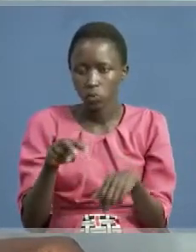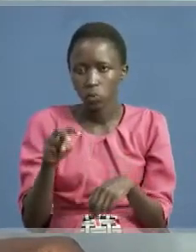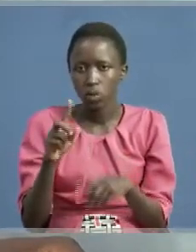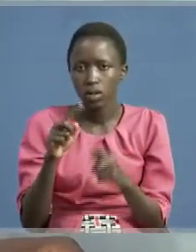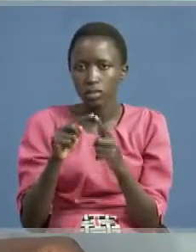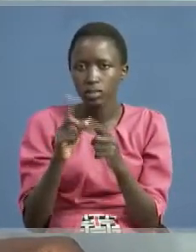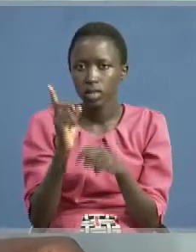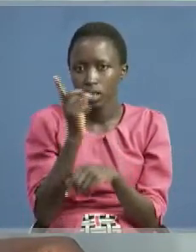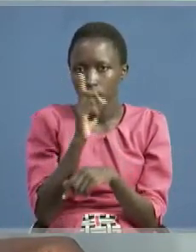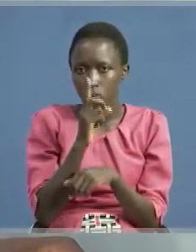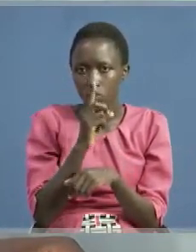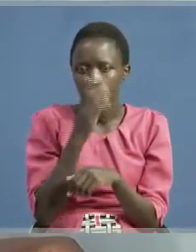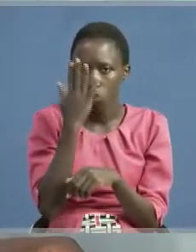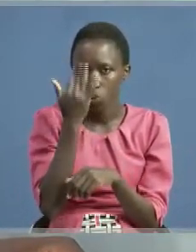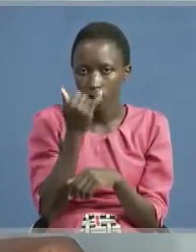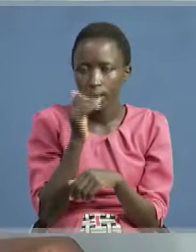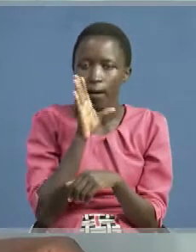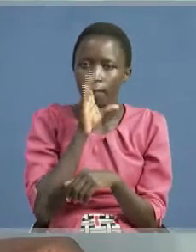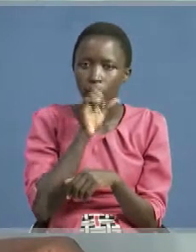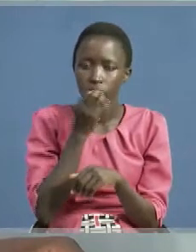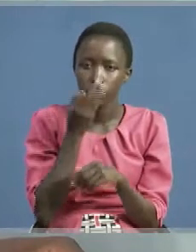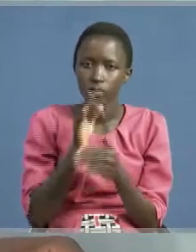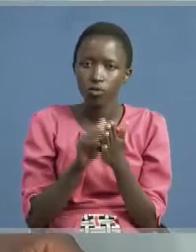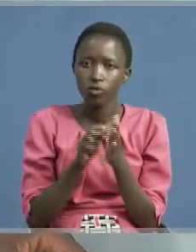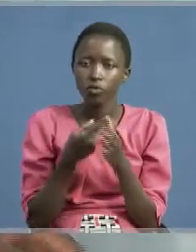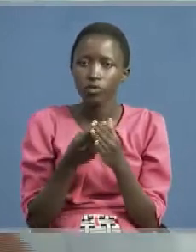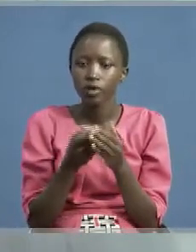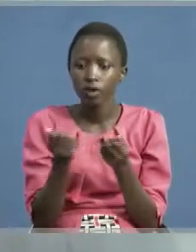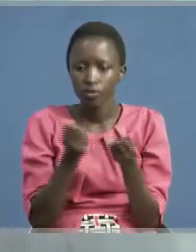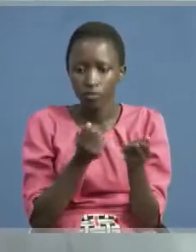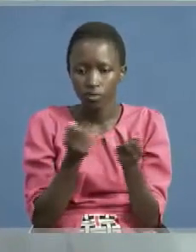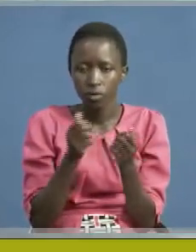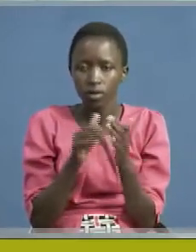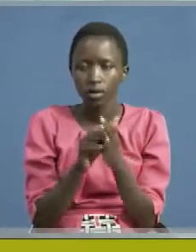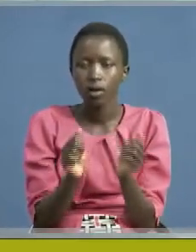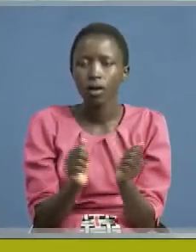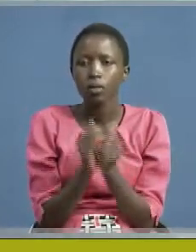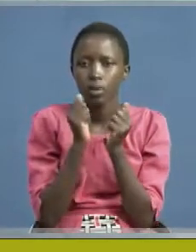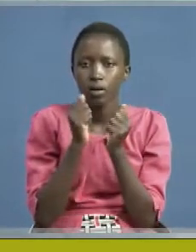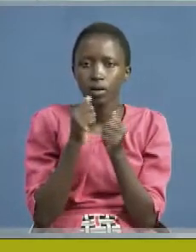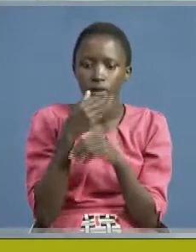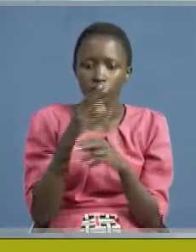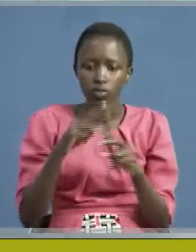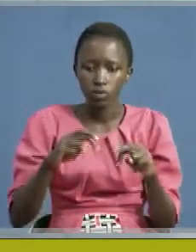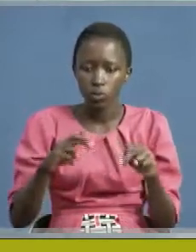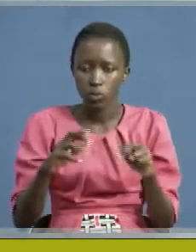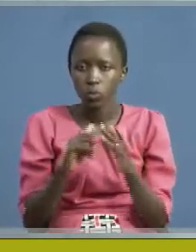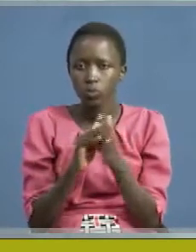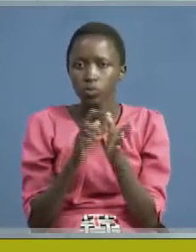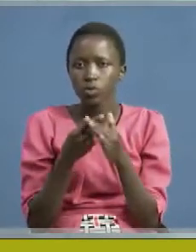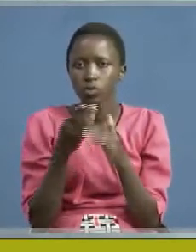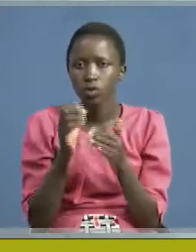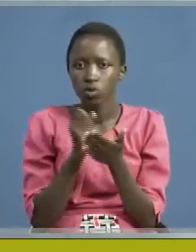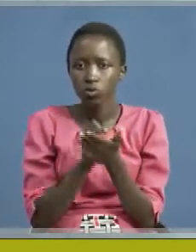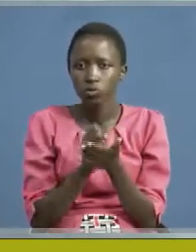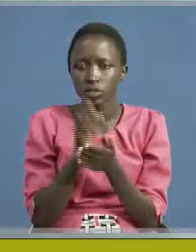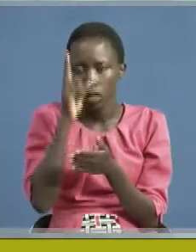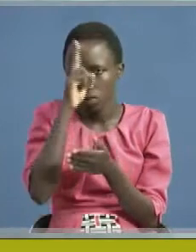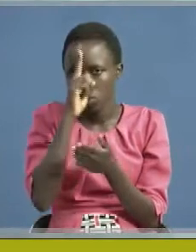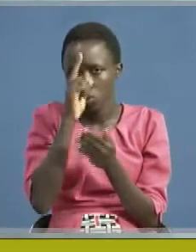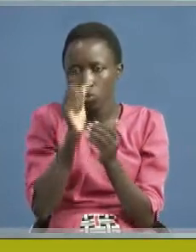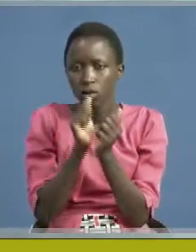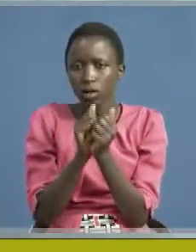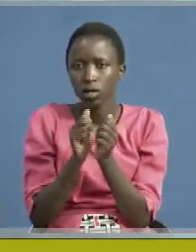hadi jijini kufuatia upungufu wa magari barabarani. Hali hii imetokana na msako unaoendeshwa na maafisa wa polisi kwa